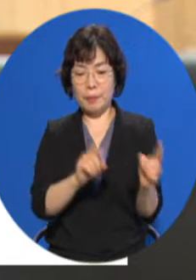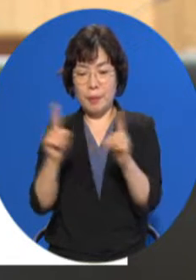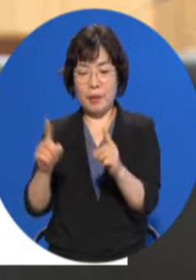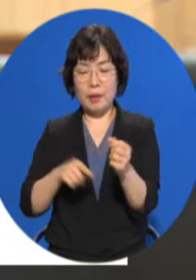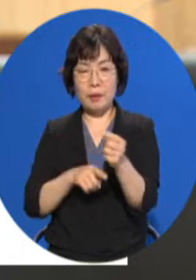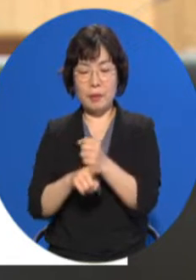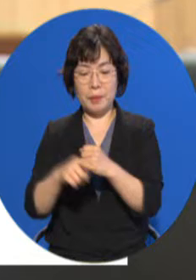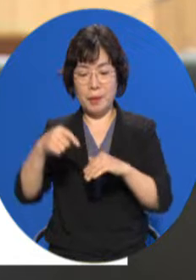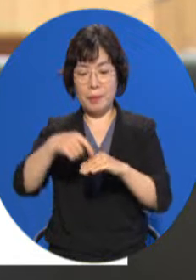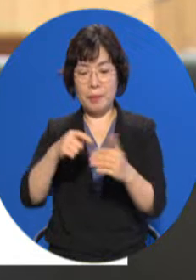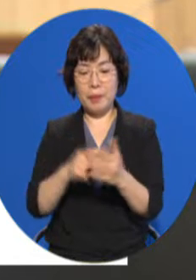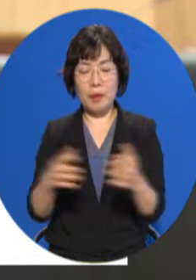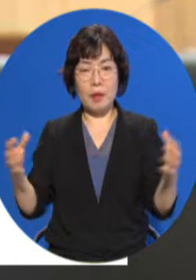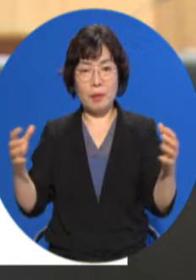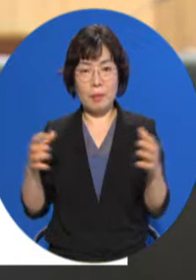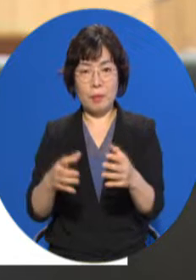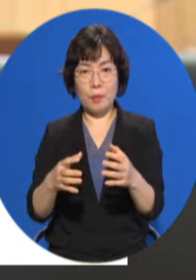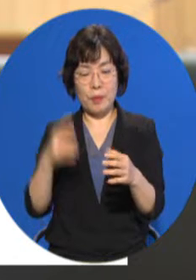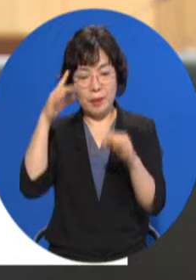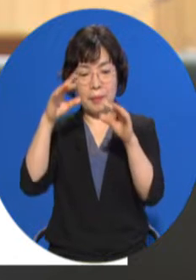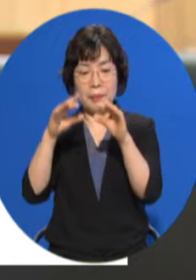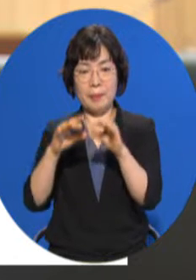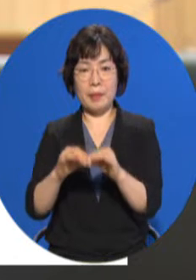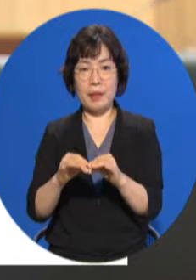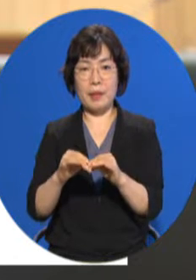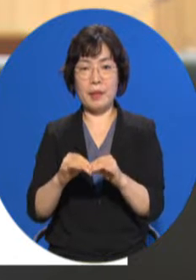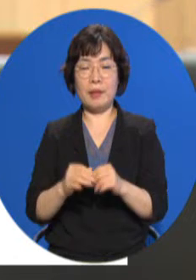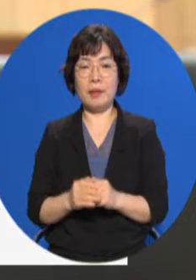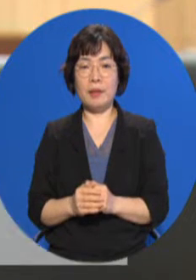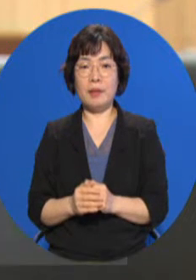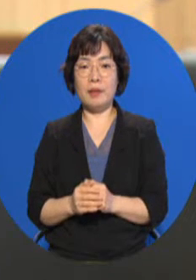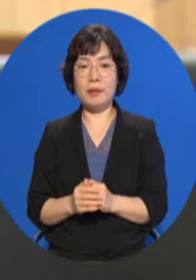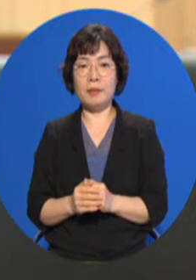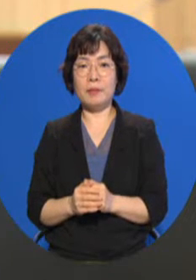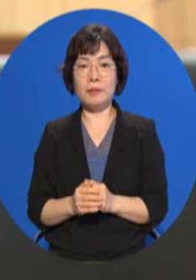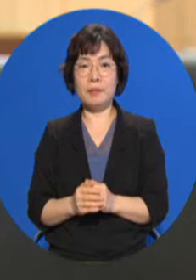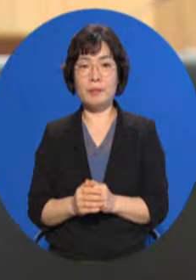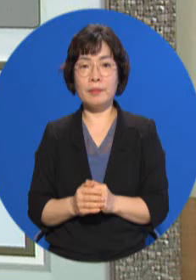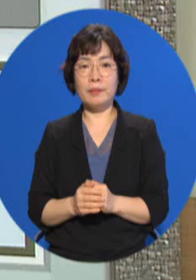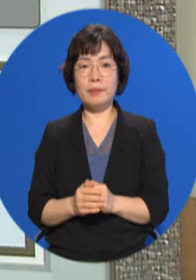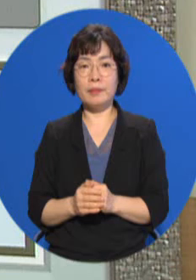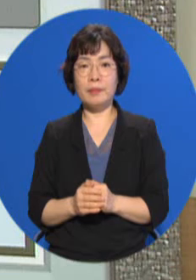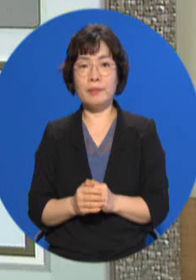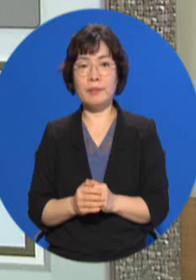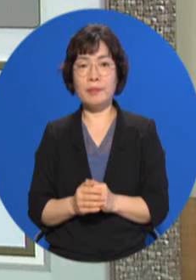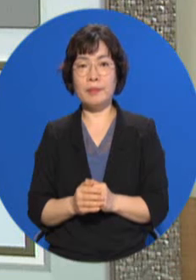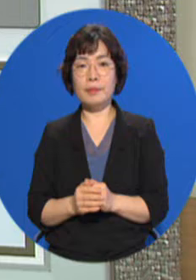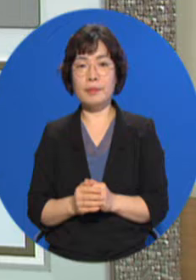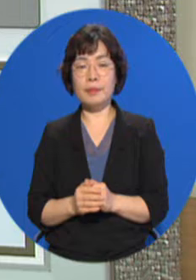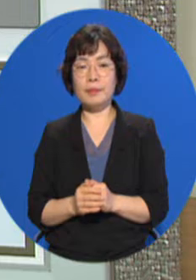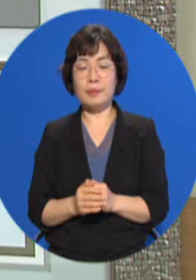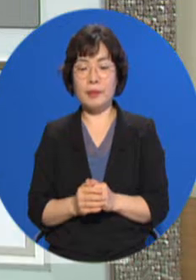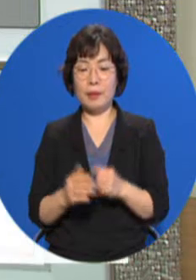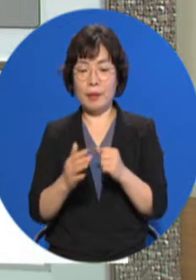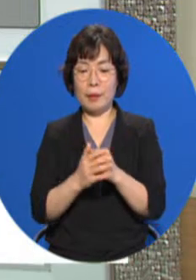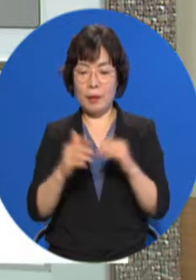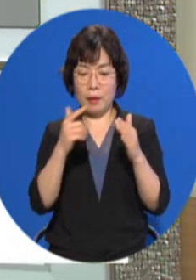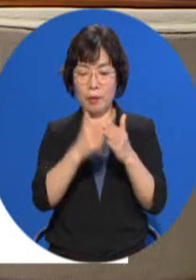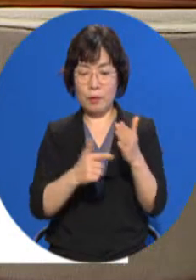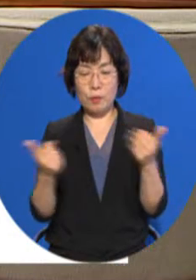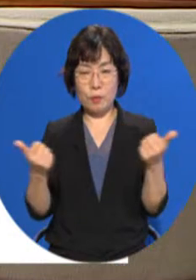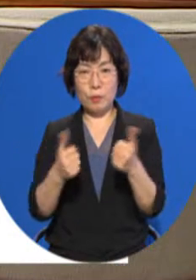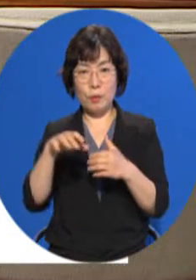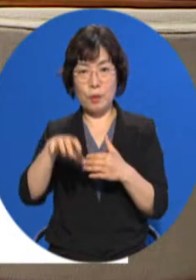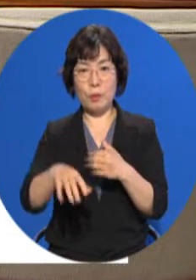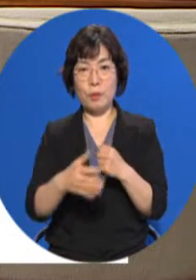뜻으로 우리 다같이 원 님들을 닫게 합심해서 8대의 강진군 유엔은